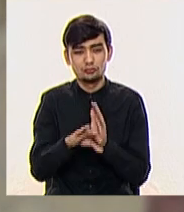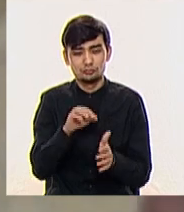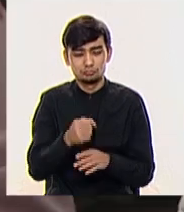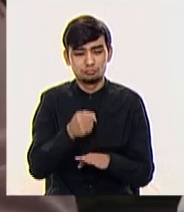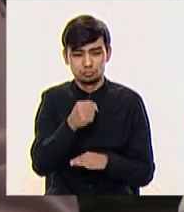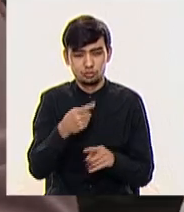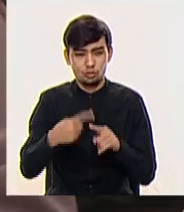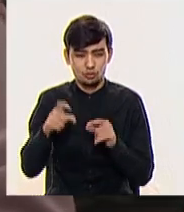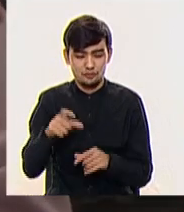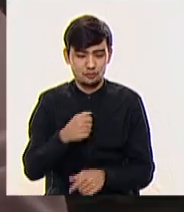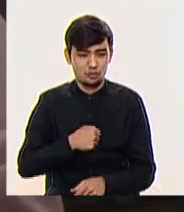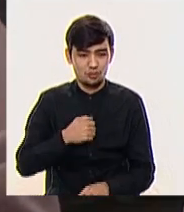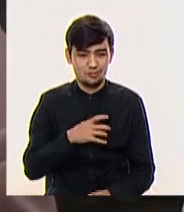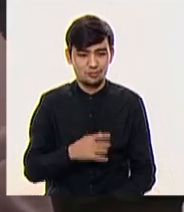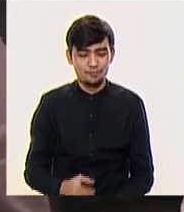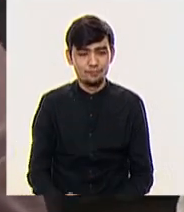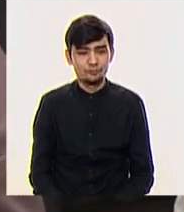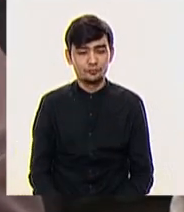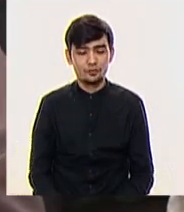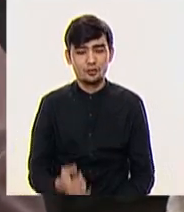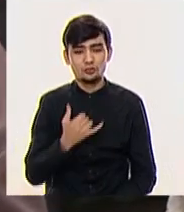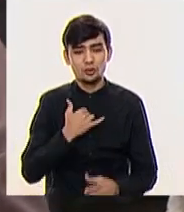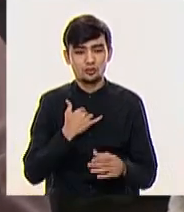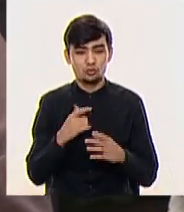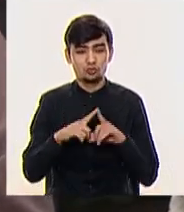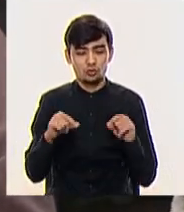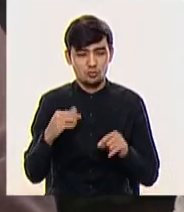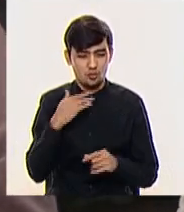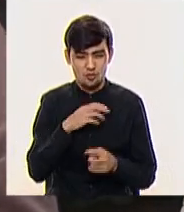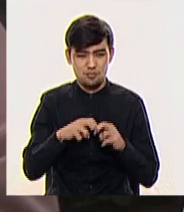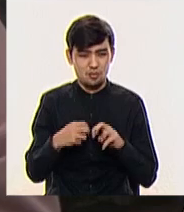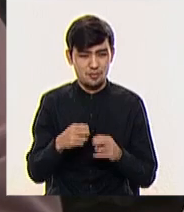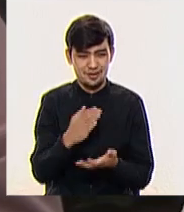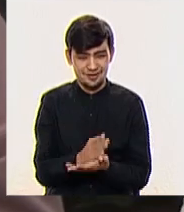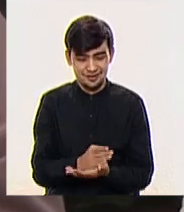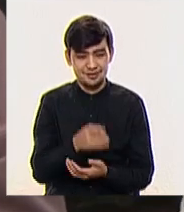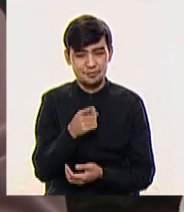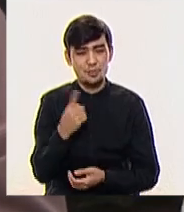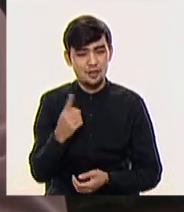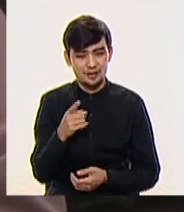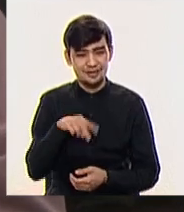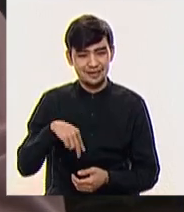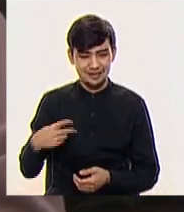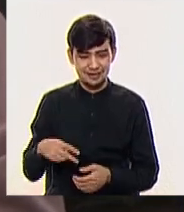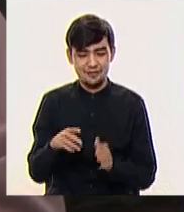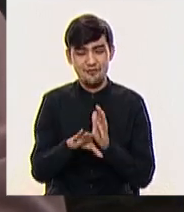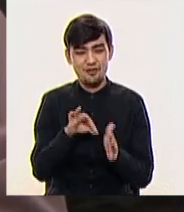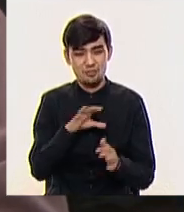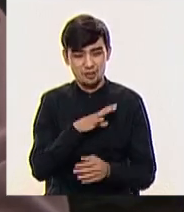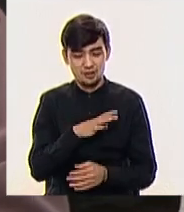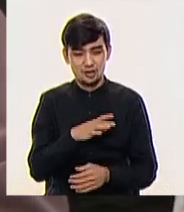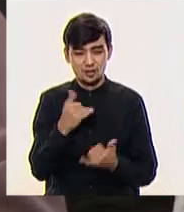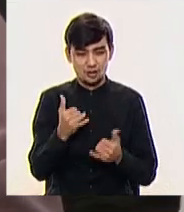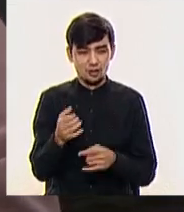ашулы. Біздің мектепте көп мәселе бар, шешілмей атқан. Соның біреуі ол директор сайлап, бізге бүгін